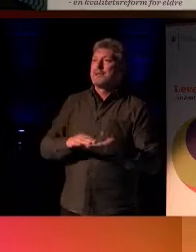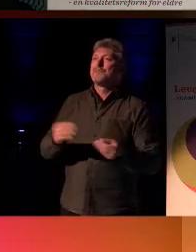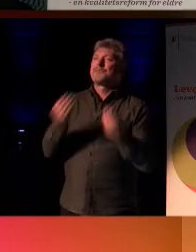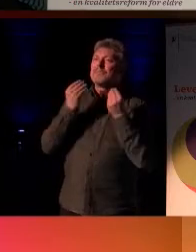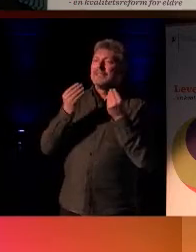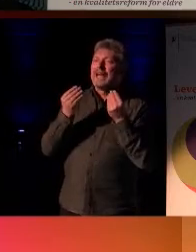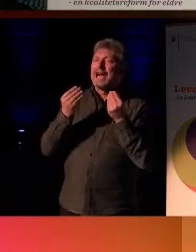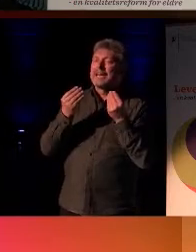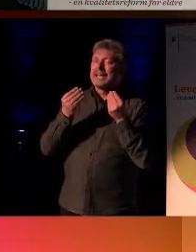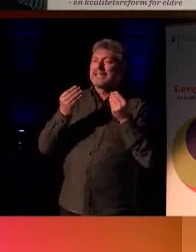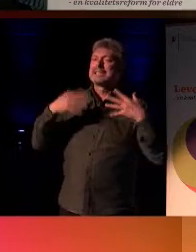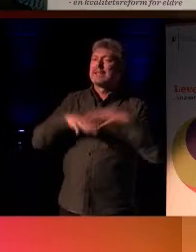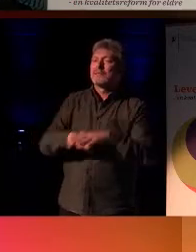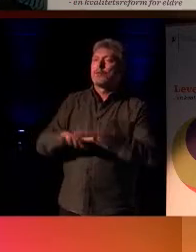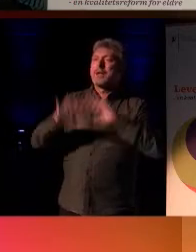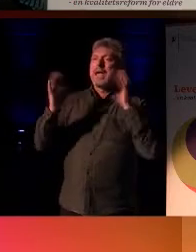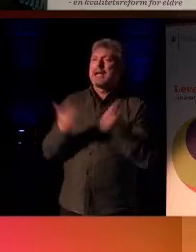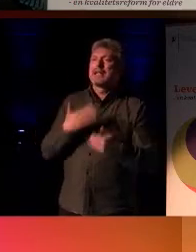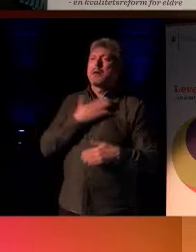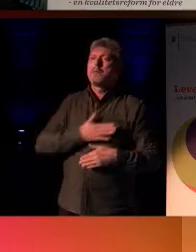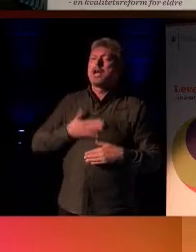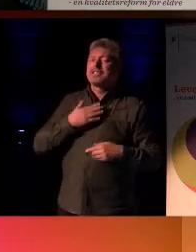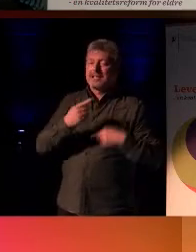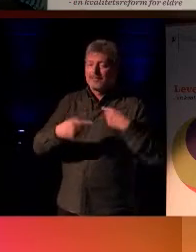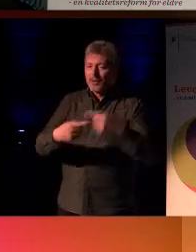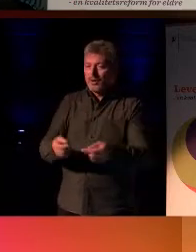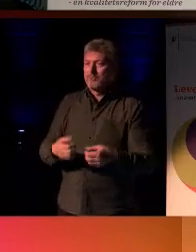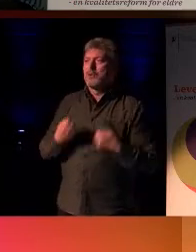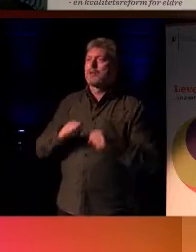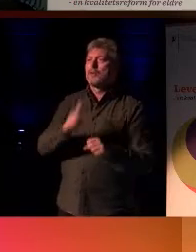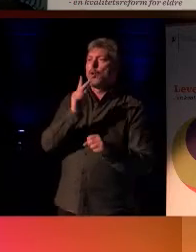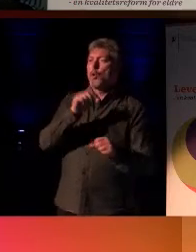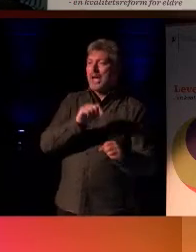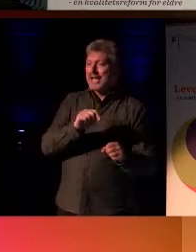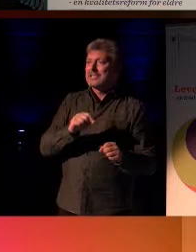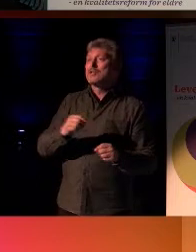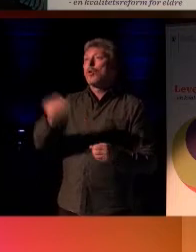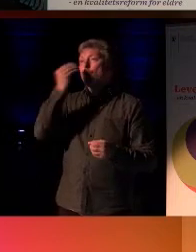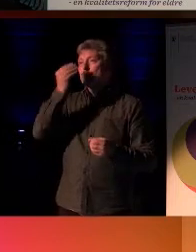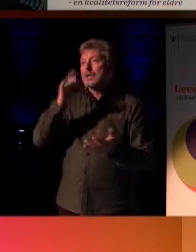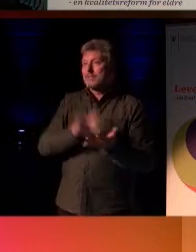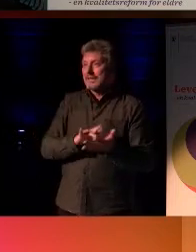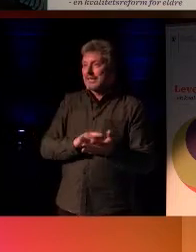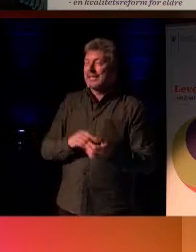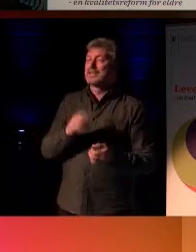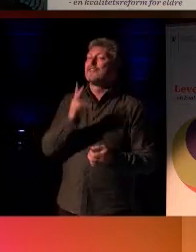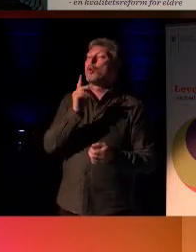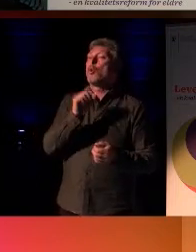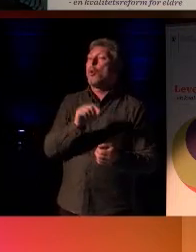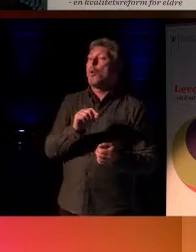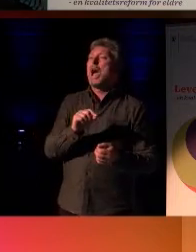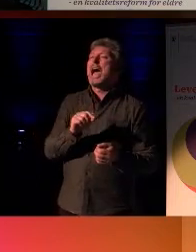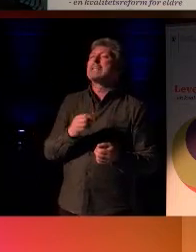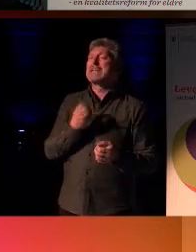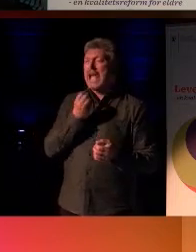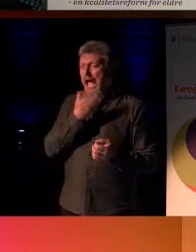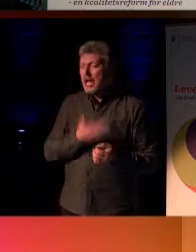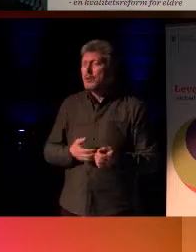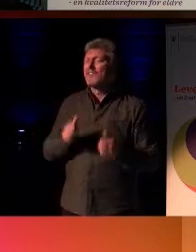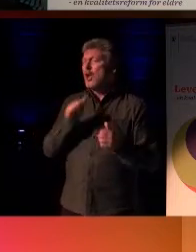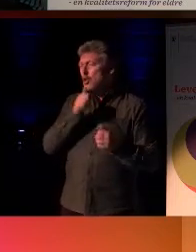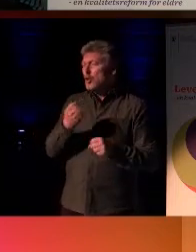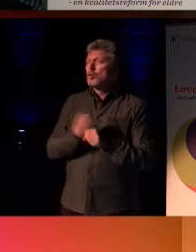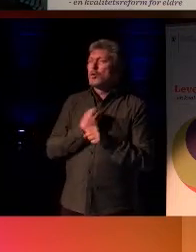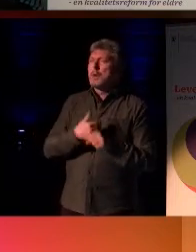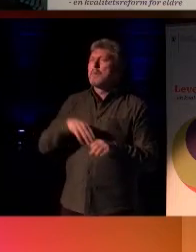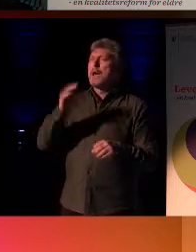helhetlig pasientforløp. Det ble arrangert av KS og Kunnskapssenteret. Det var KS sin erkjennelse at de måtte jobbe smartere